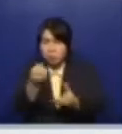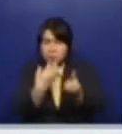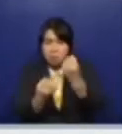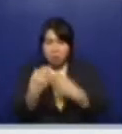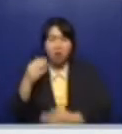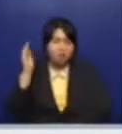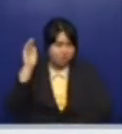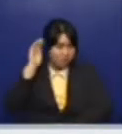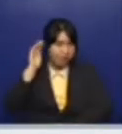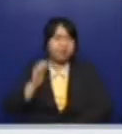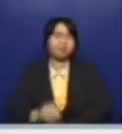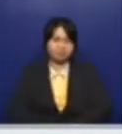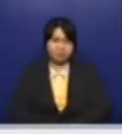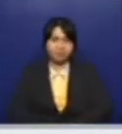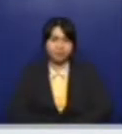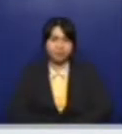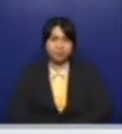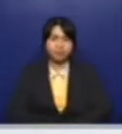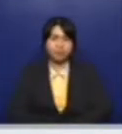านครับ